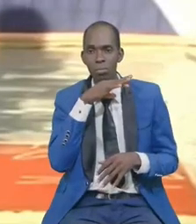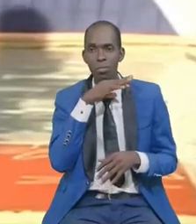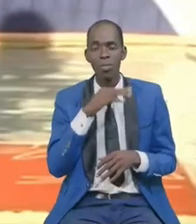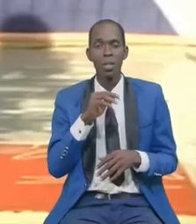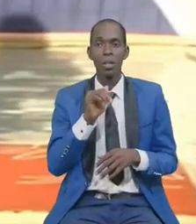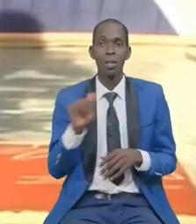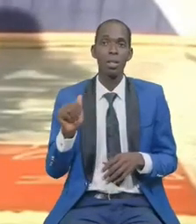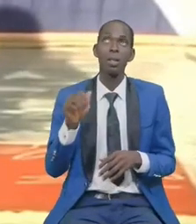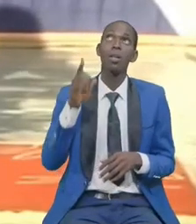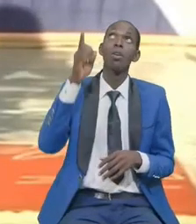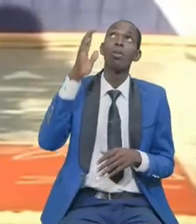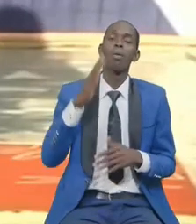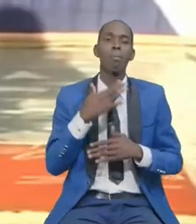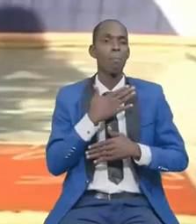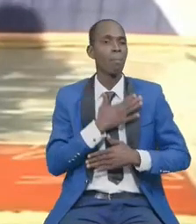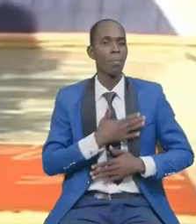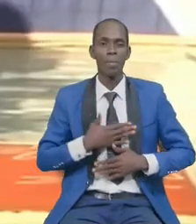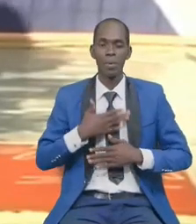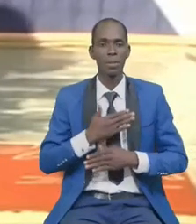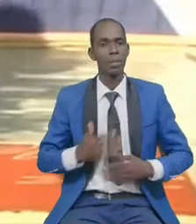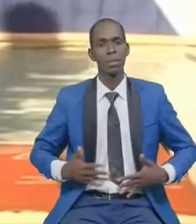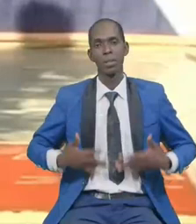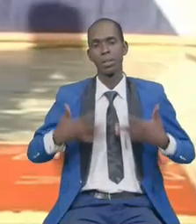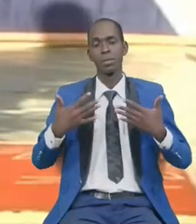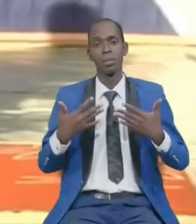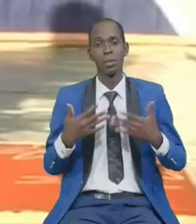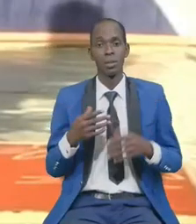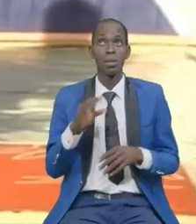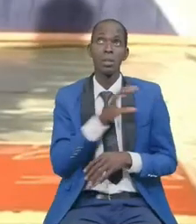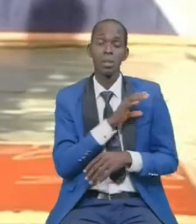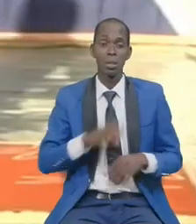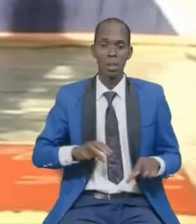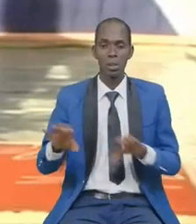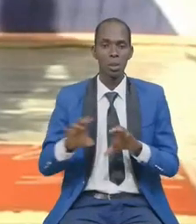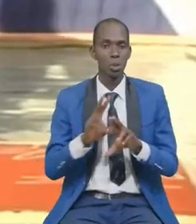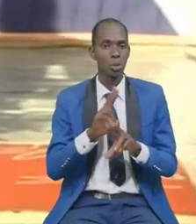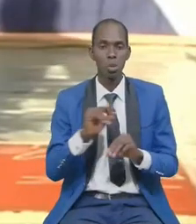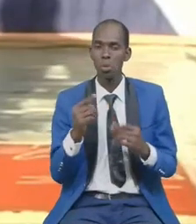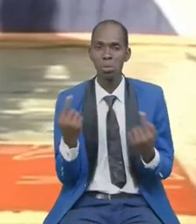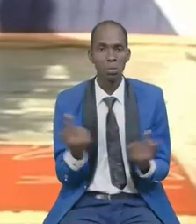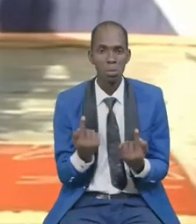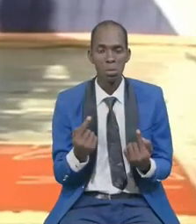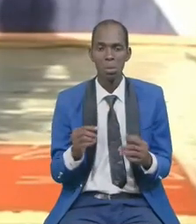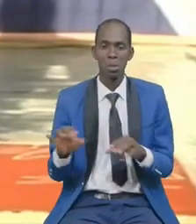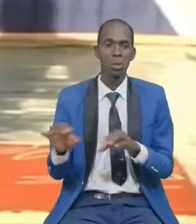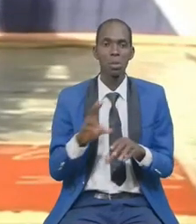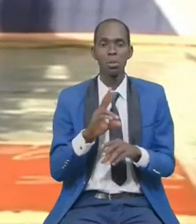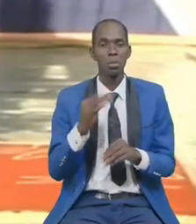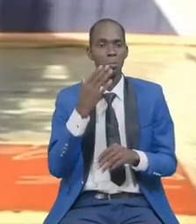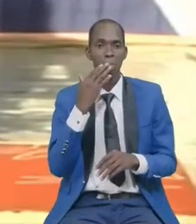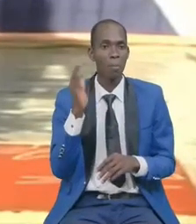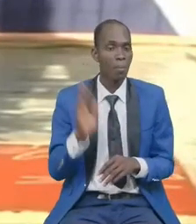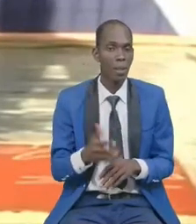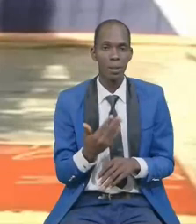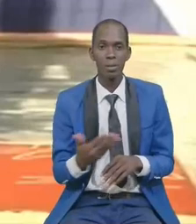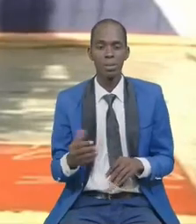une vie qui est agréable à Dieu. Il n'avait pas péché, il n'avait fait aucun mal. Il n'a commis